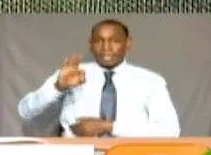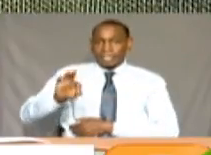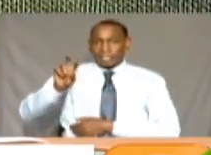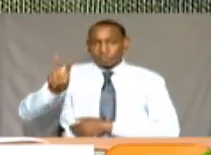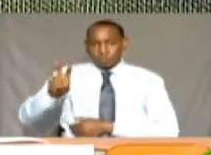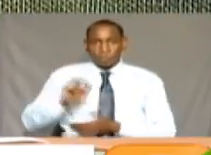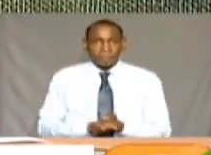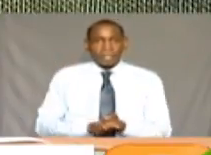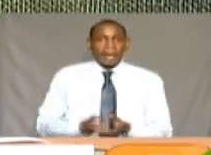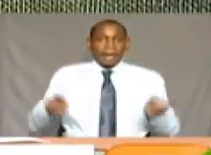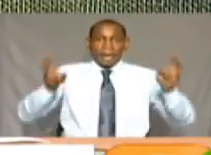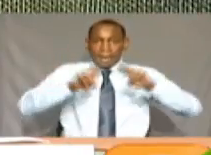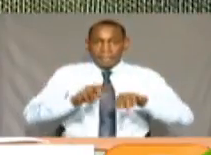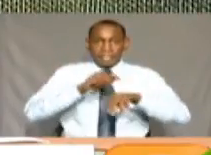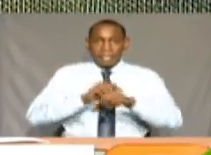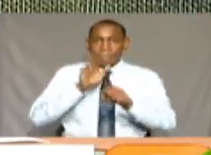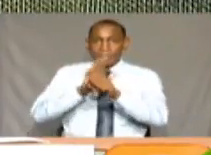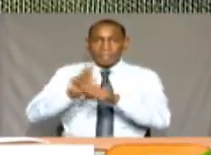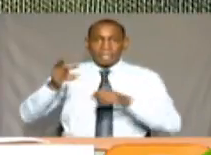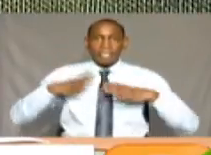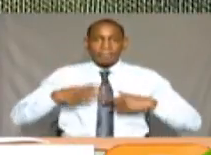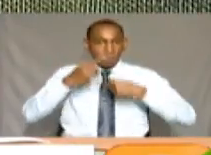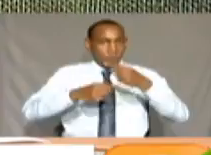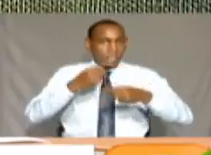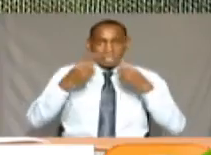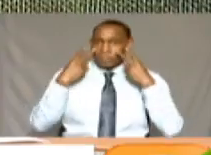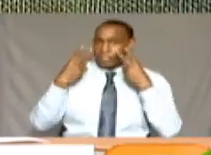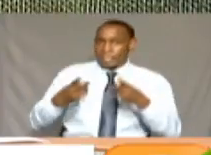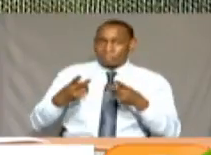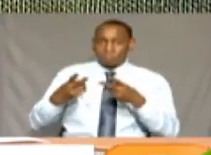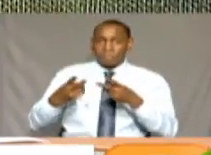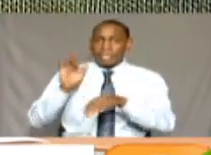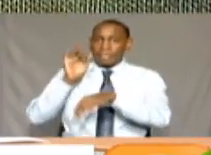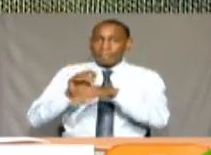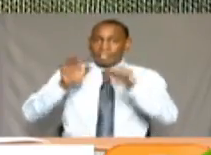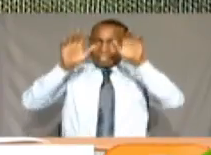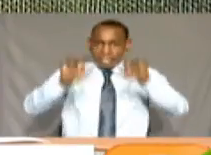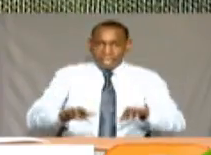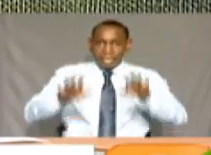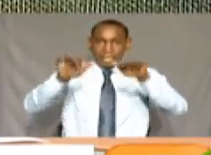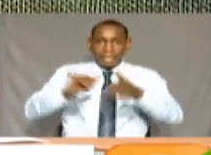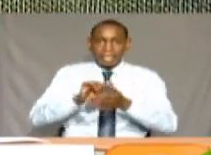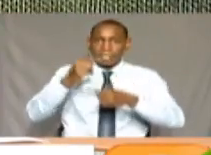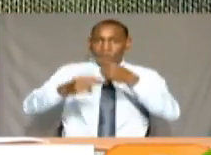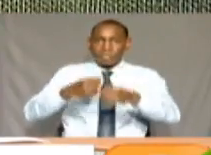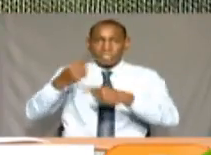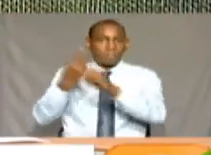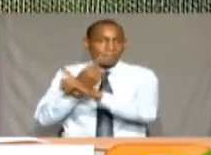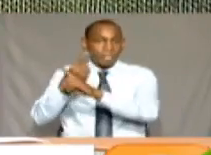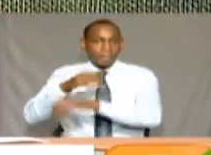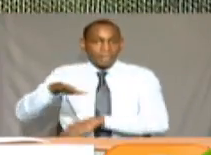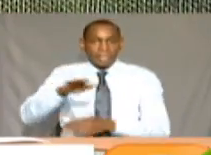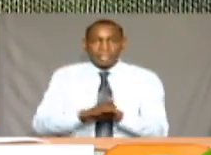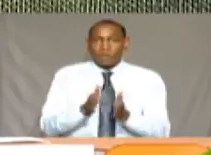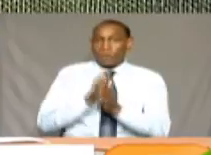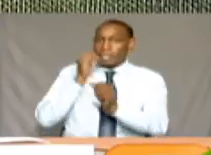132. Haya najiri huku maelfu ya Wakenya wakiendelea kushuhudia athari za mvua kubwa inaonyesha katika sehemu mbalimbali,